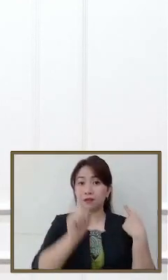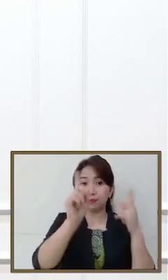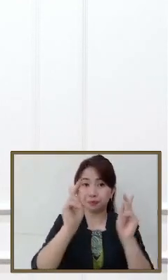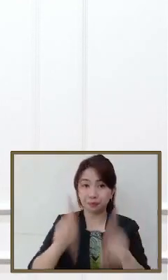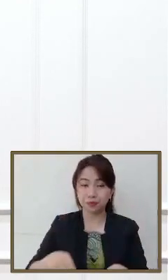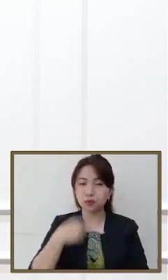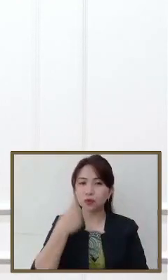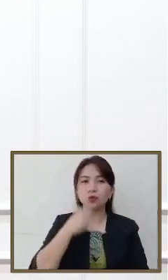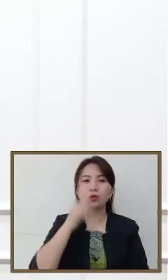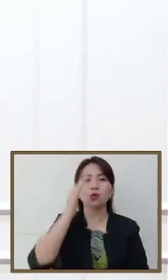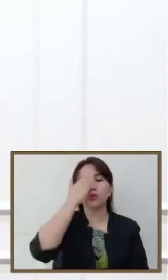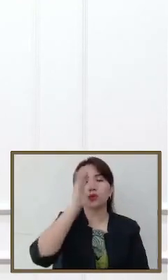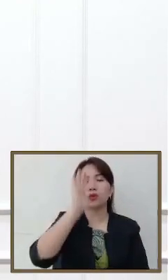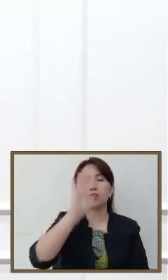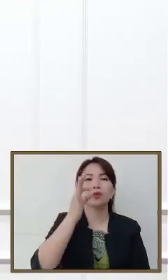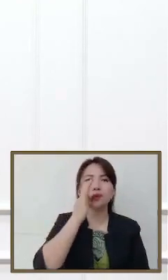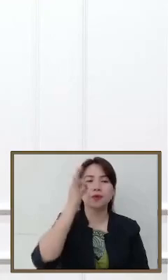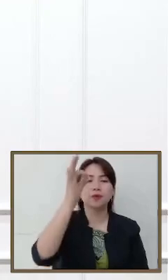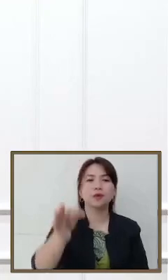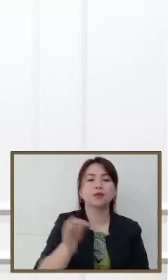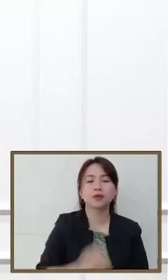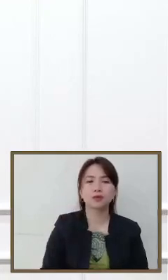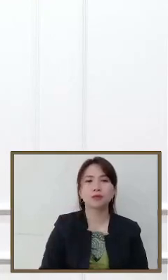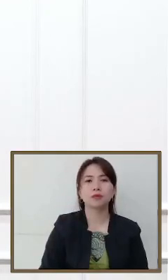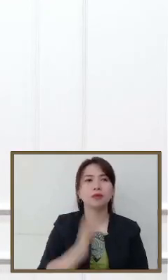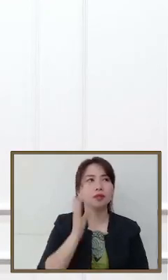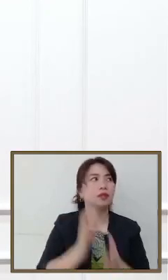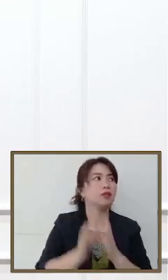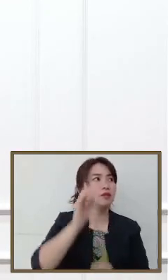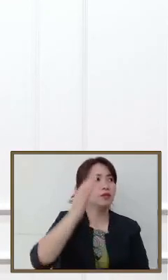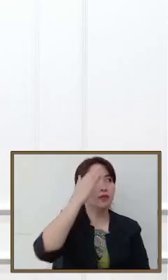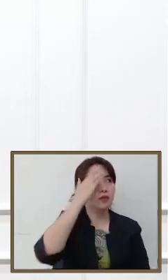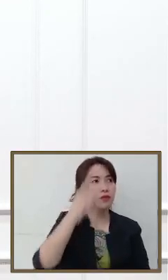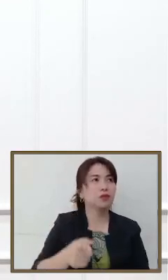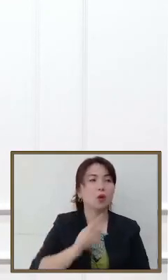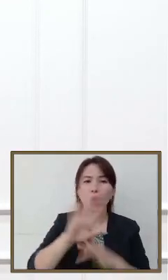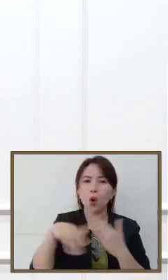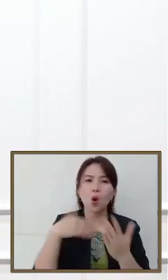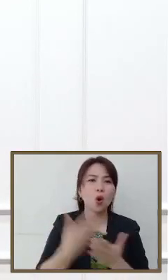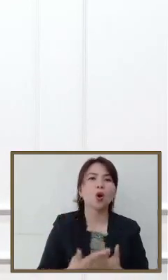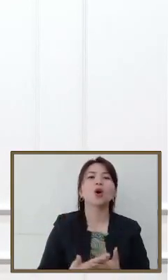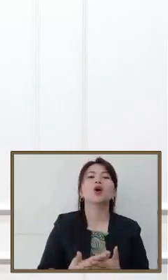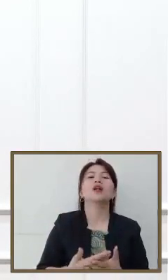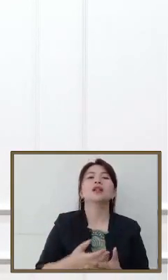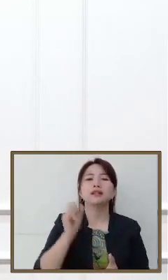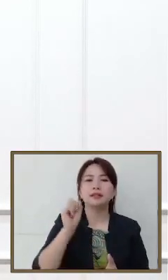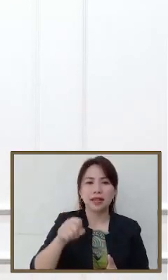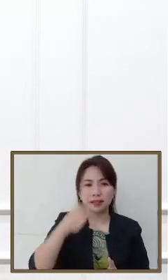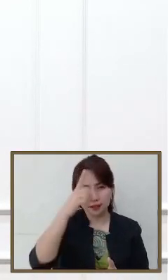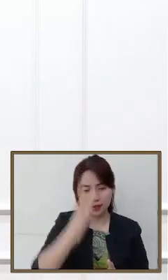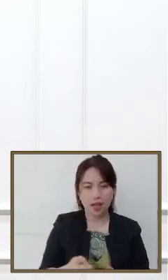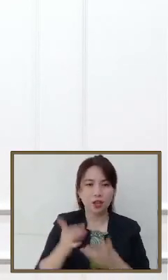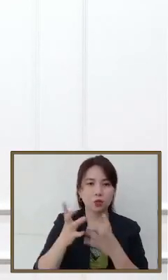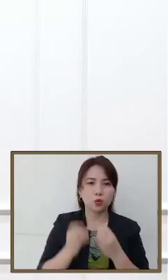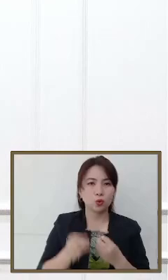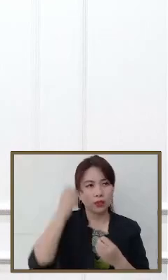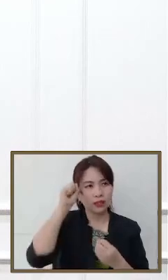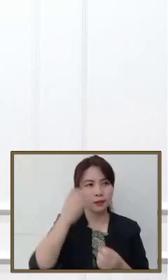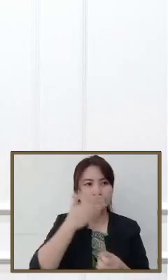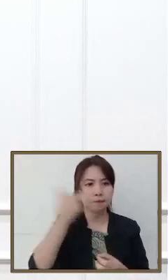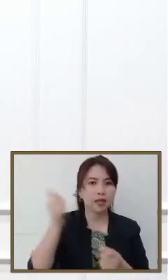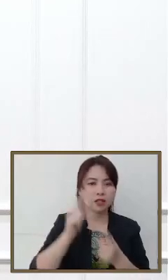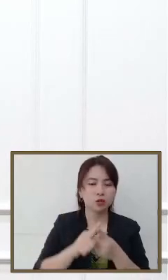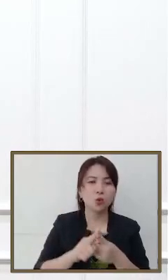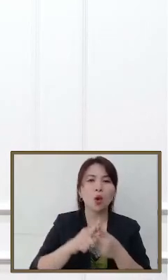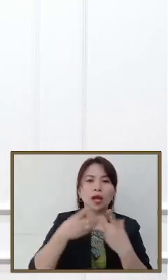future mo kaya kung alam niya sa iyong nilalakaran mapapahamak ka lahat ng kapamaraanan gagawin niya para malihis ka Amen Ops Huwag